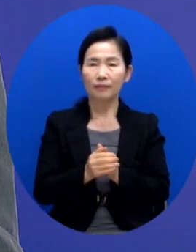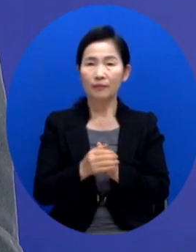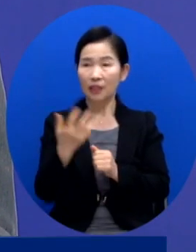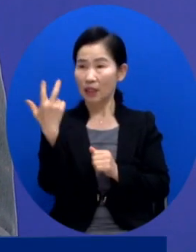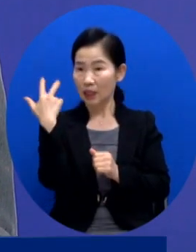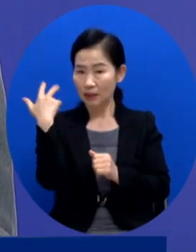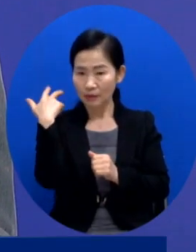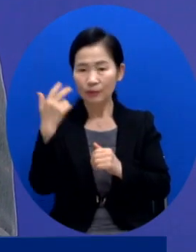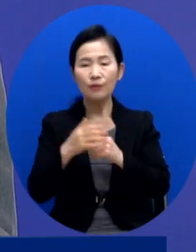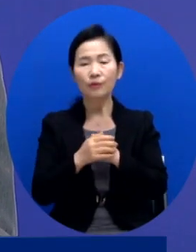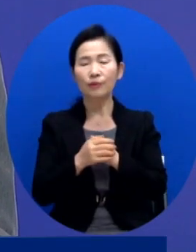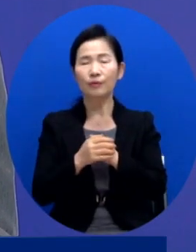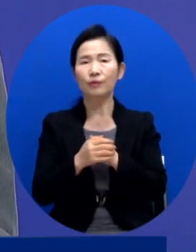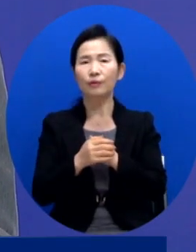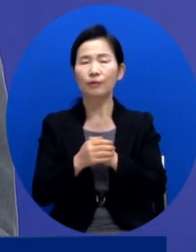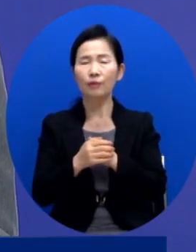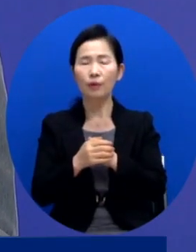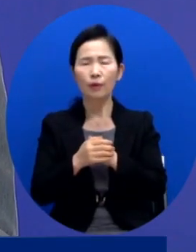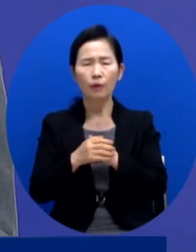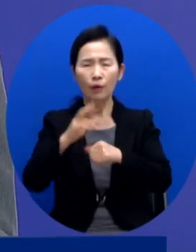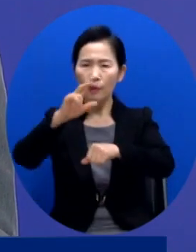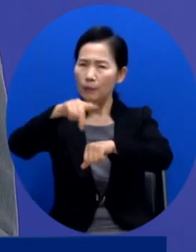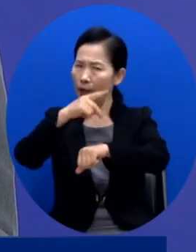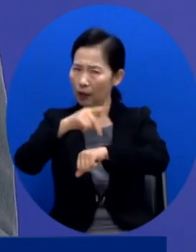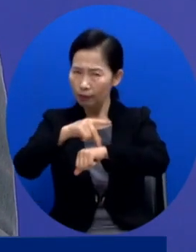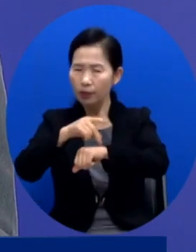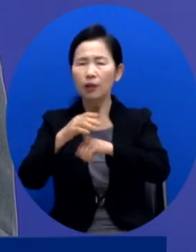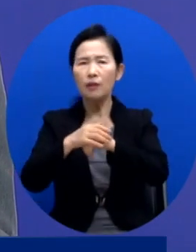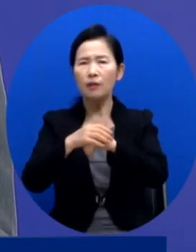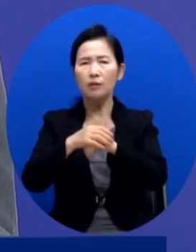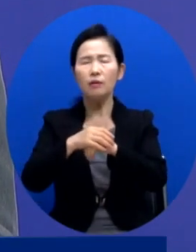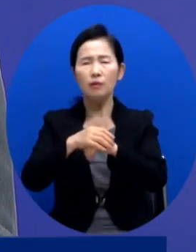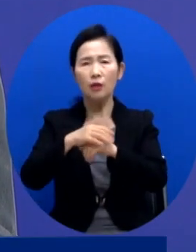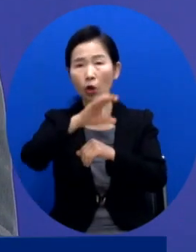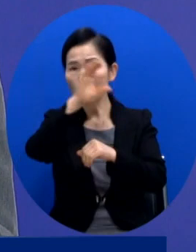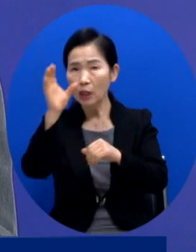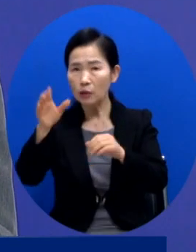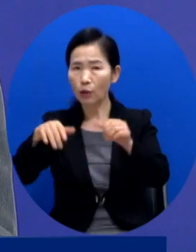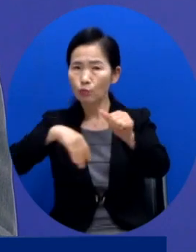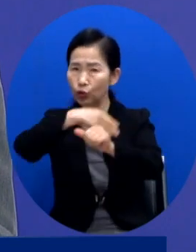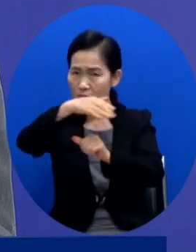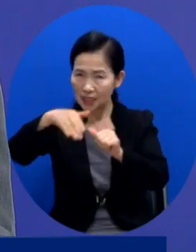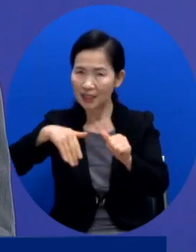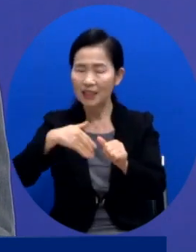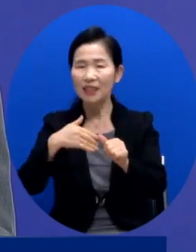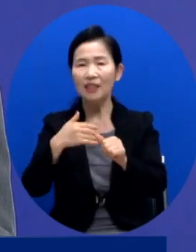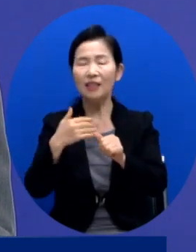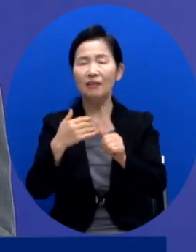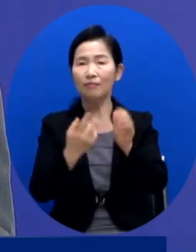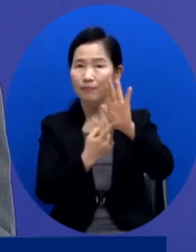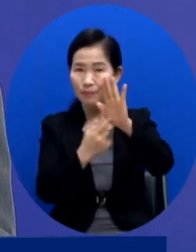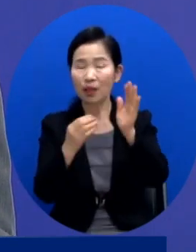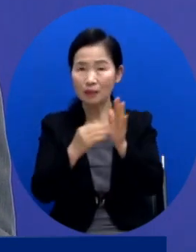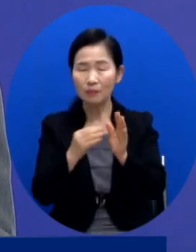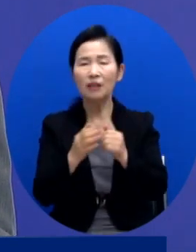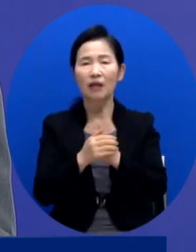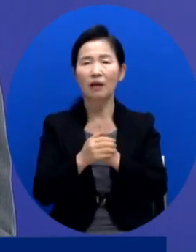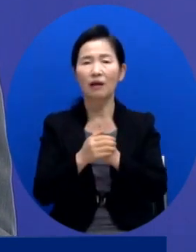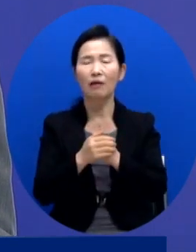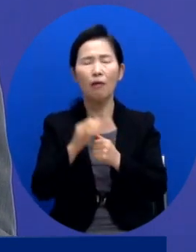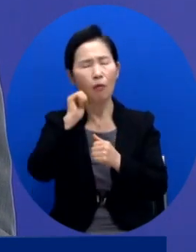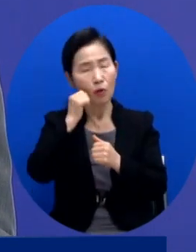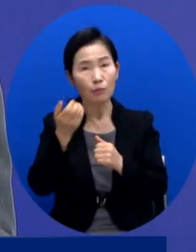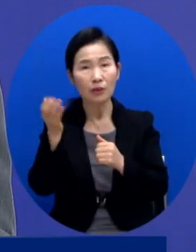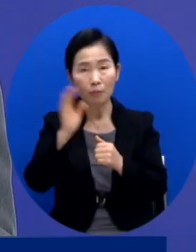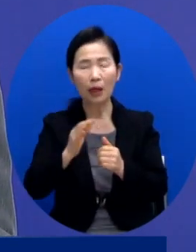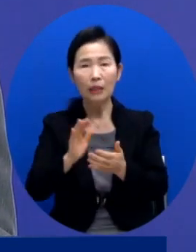지난주에 예년과 다른 필리핀의 성탄절 분위기를 전해드렸습니다. 코로나로 어려운 연말이었지만 나눈 만큼은 더